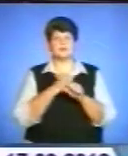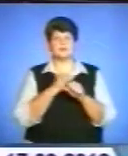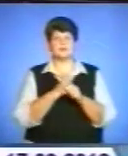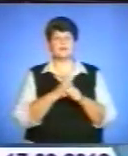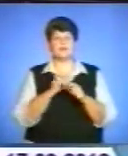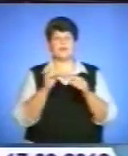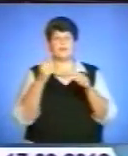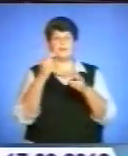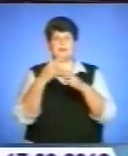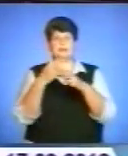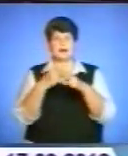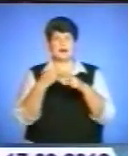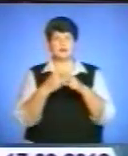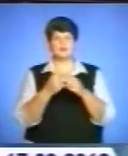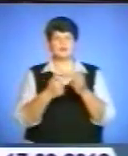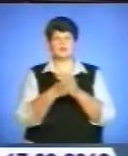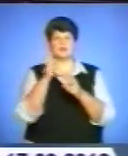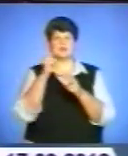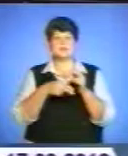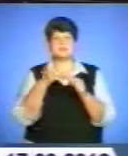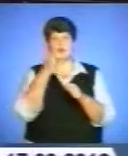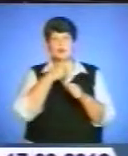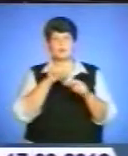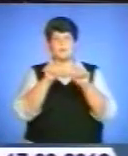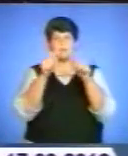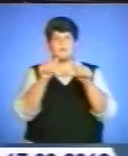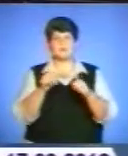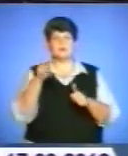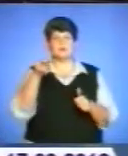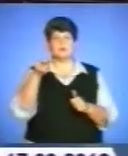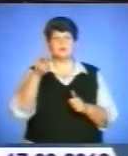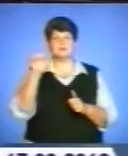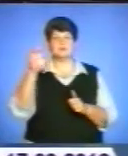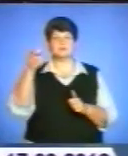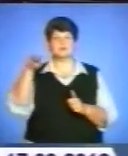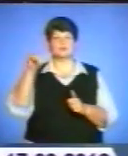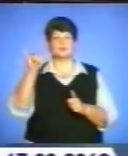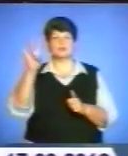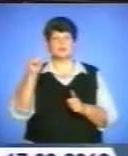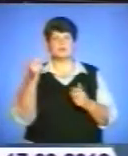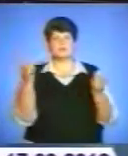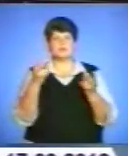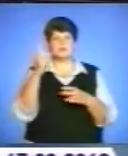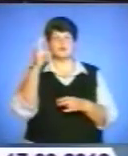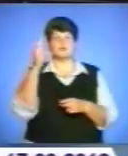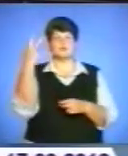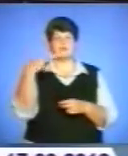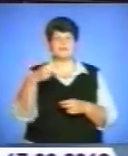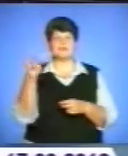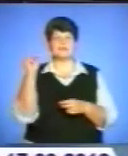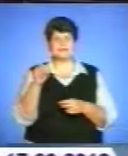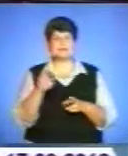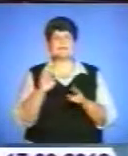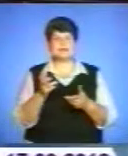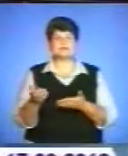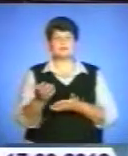кінця року у Тернополі постане пам'ятник пластуну. На його спорудження потрібно 120 тисяч. Як активісти пласту збирають